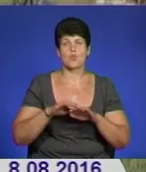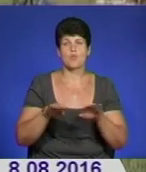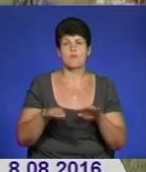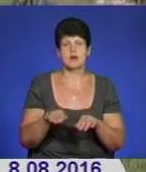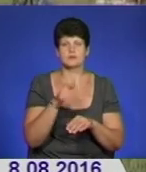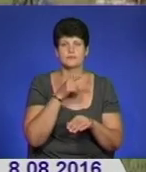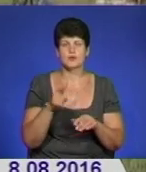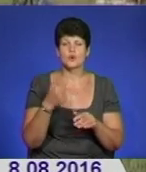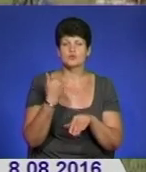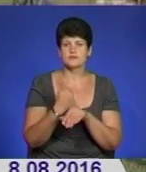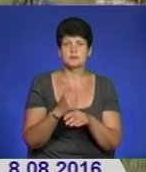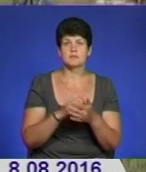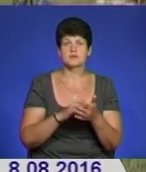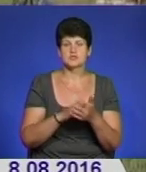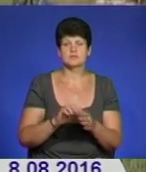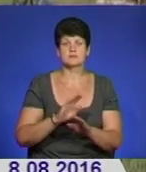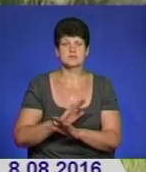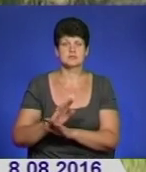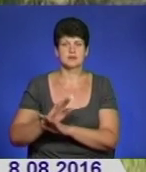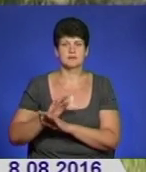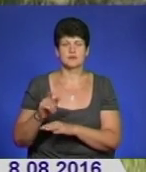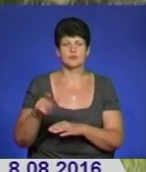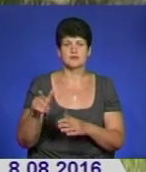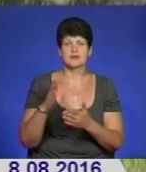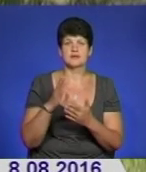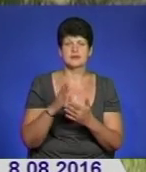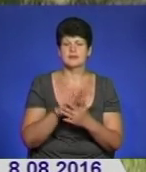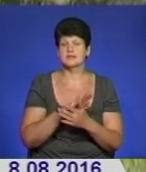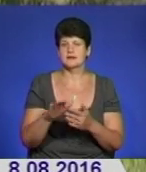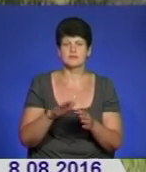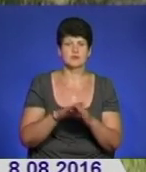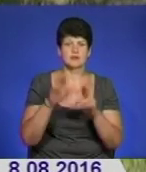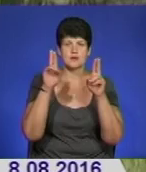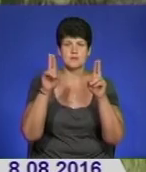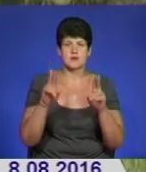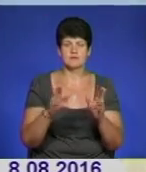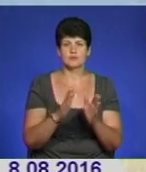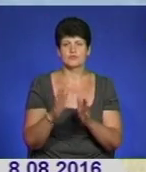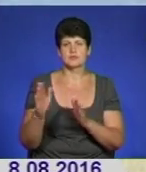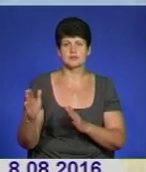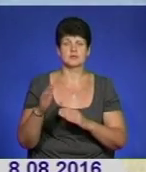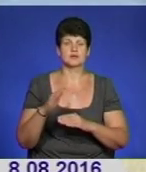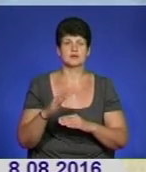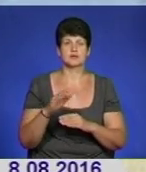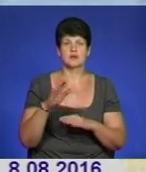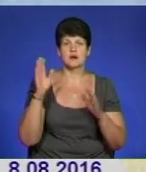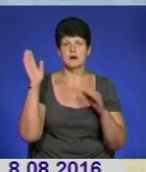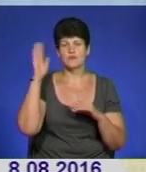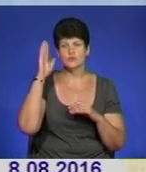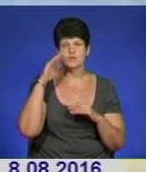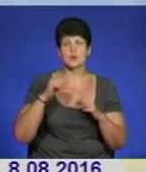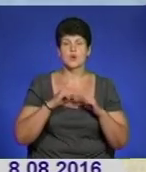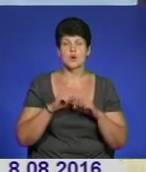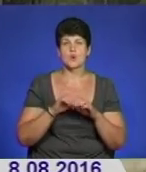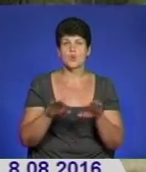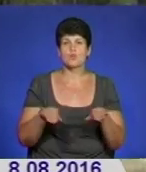Основними причинами загибелі людей на водних об'єктах, за словами рятувальників, є недотримання правил поведінки на воді, купання у нетверезому стані, необережність